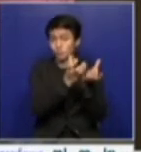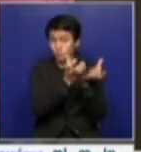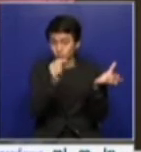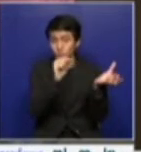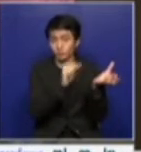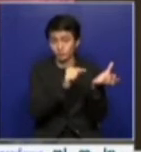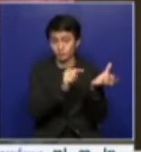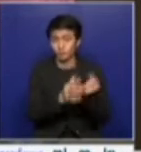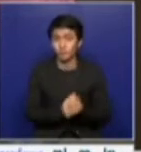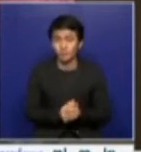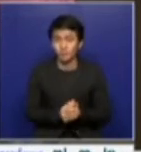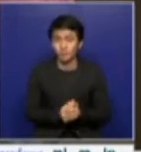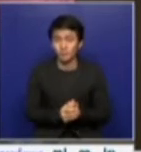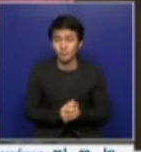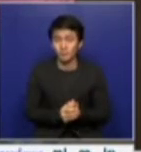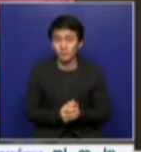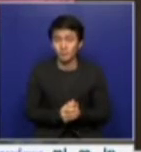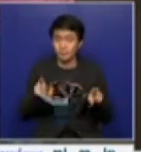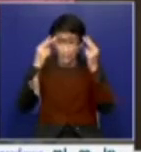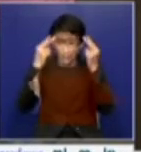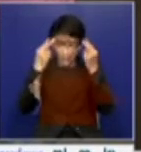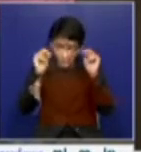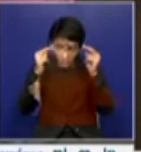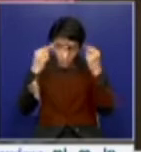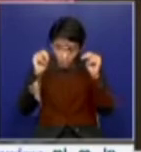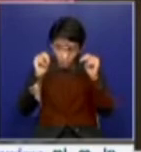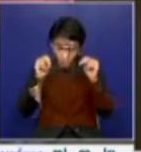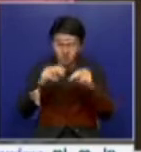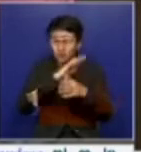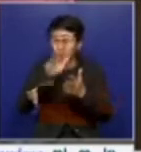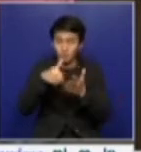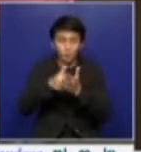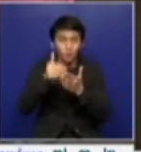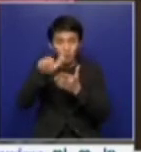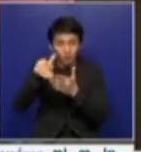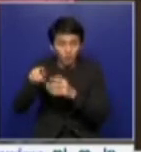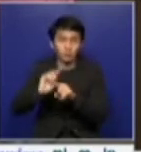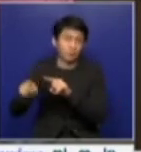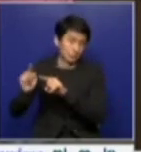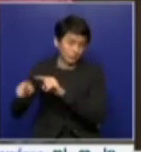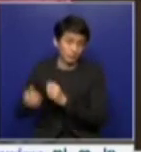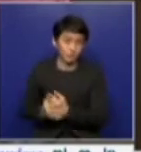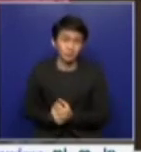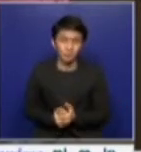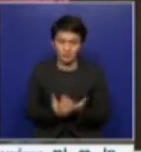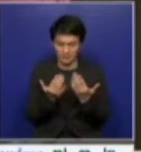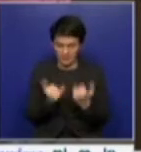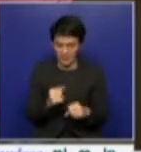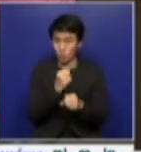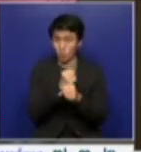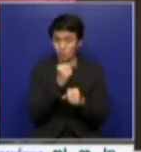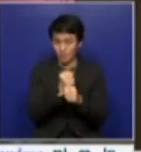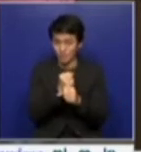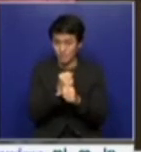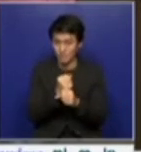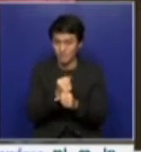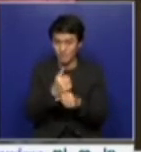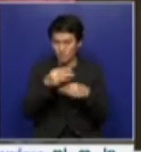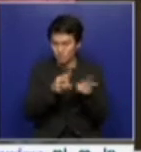เองมีการนิรโทษตัวเองและคณะที่เกาะการสิ้นและได้กำหนดกรอบในการจัดทำรัฐธรรมนูญ